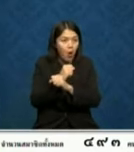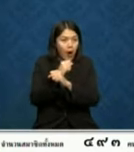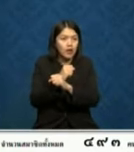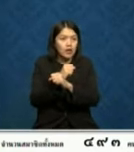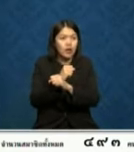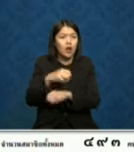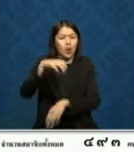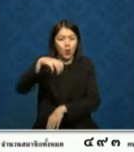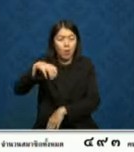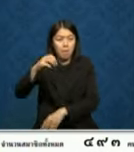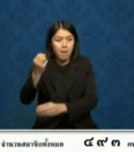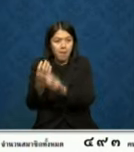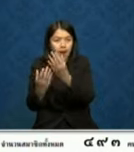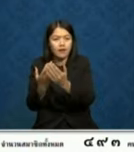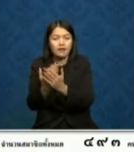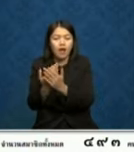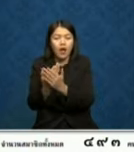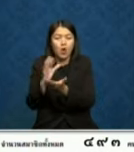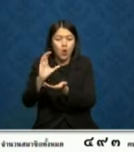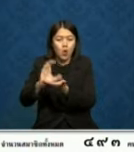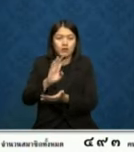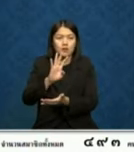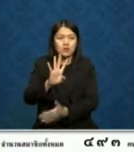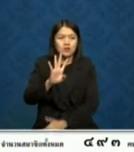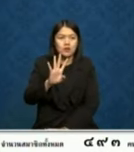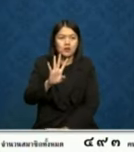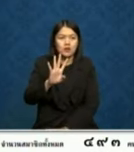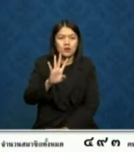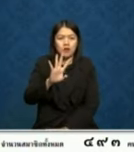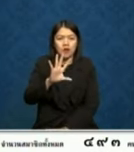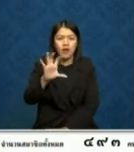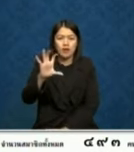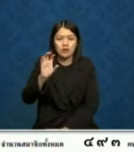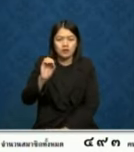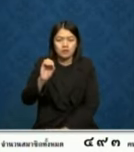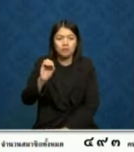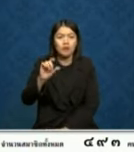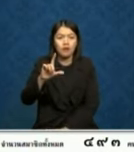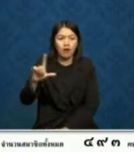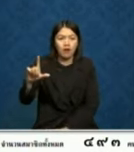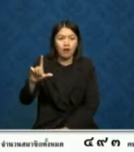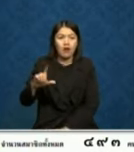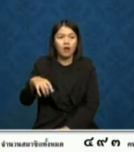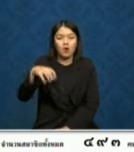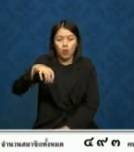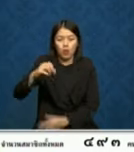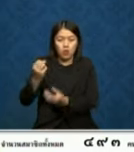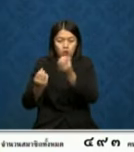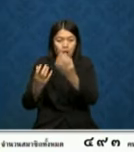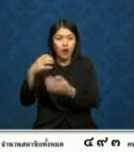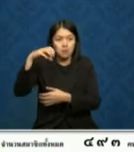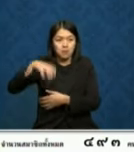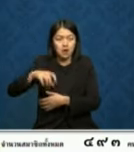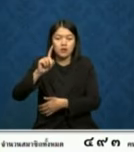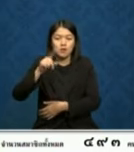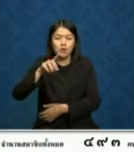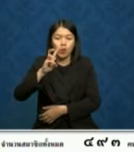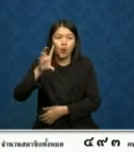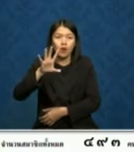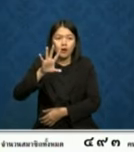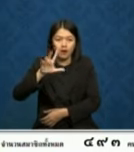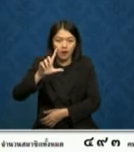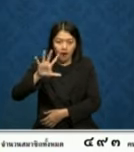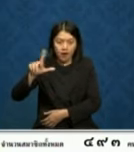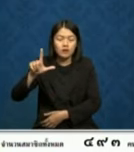กรมป่าไม้ตั้งงบประมาณไว้ประมาณ 4,000 450ล้านบาทนะครับแล้วก็กรมอุทยานตั้งไว้ที่ประมาณ 1,600ล้าน